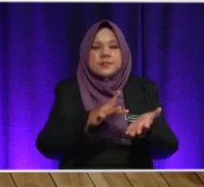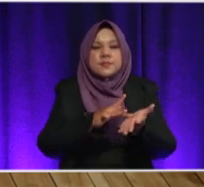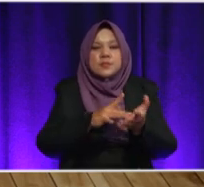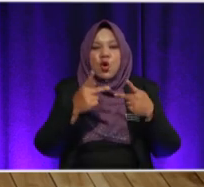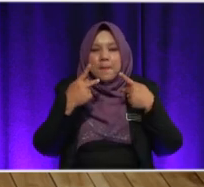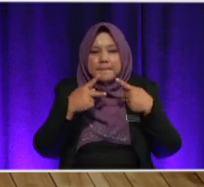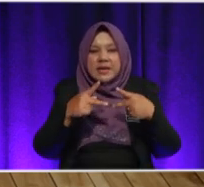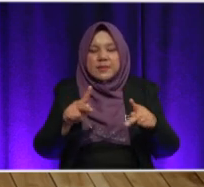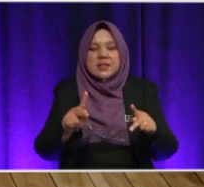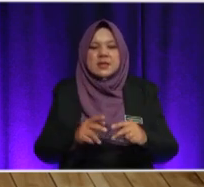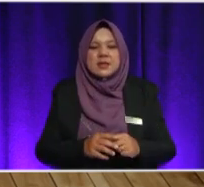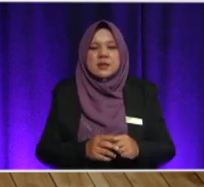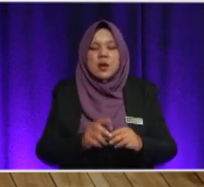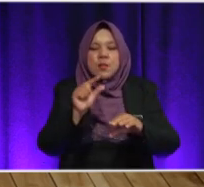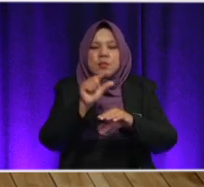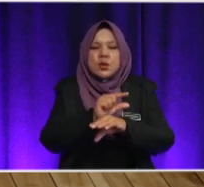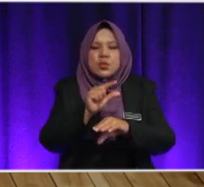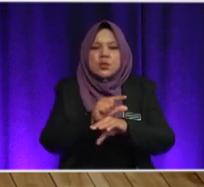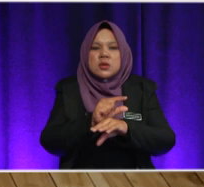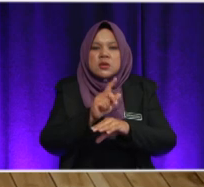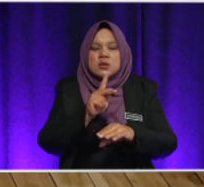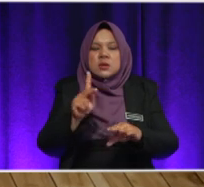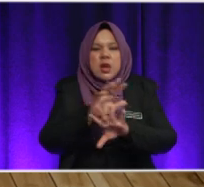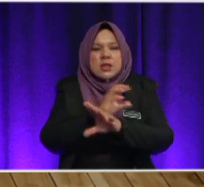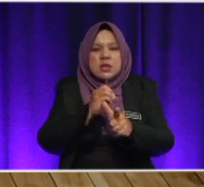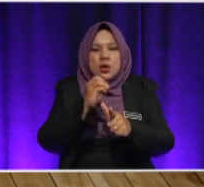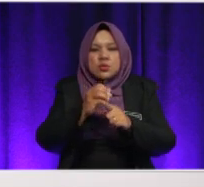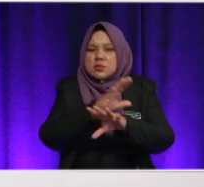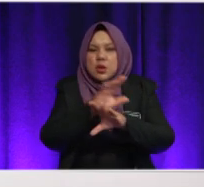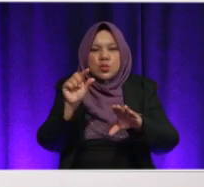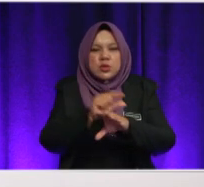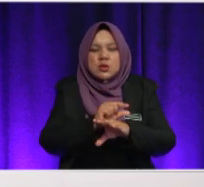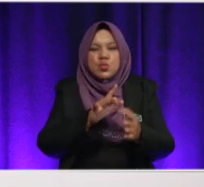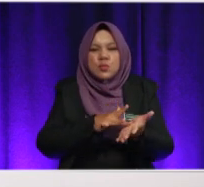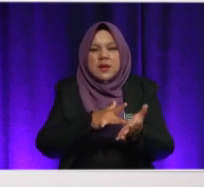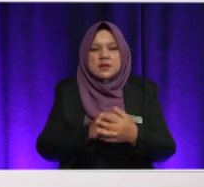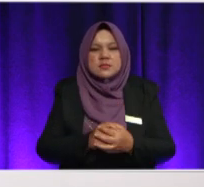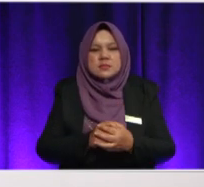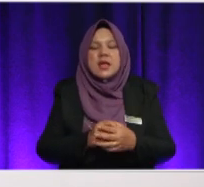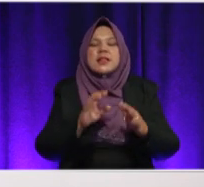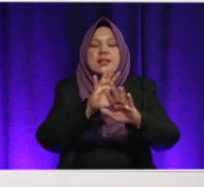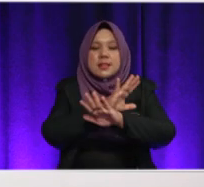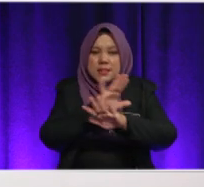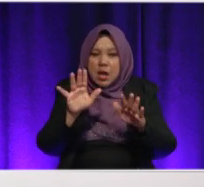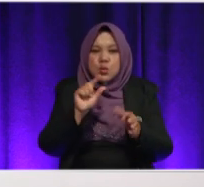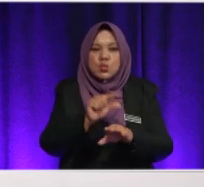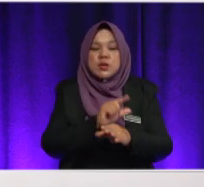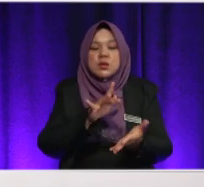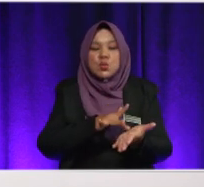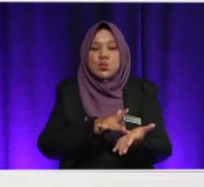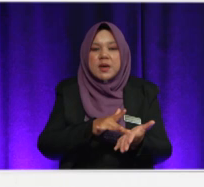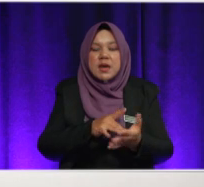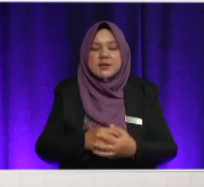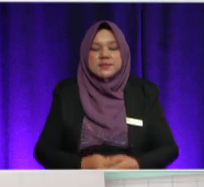complimentary menggunakan ke atau tidak menggunakan obat-obatan ini tidak menggunakan ubah-ubah bagus